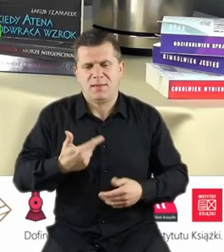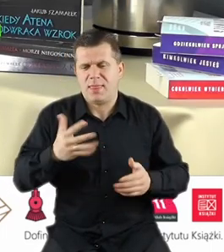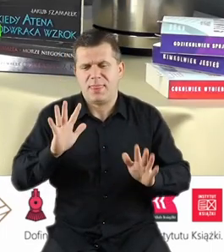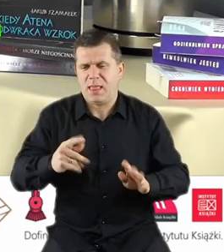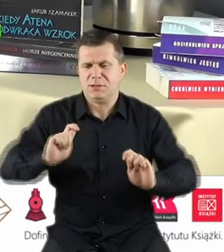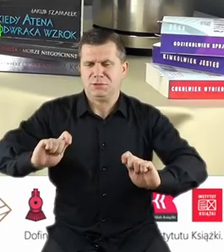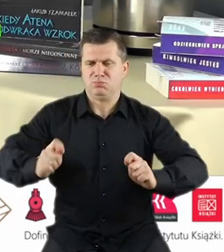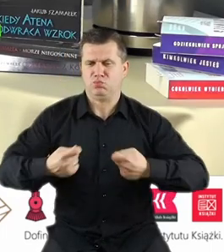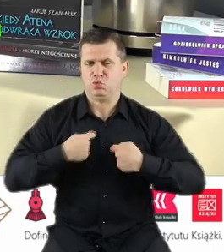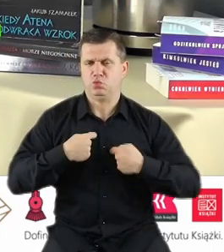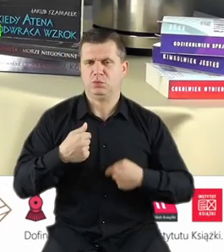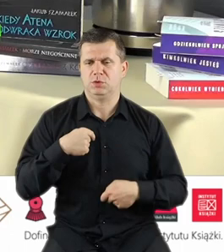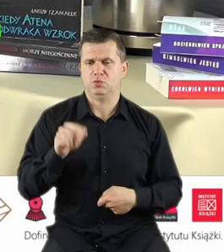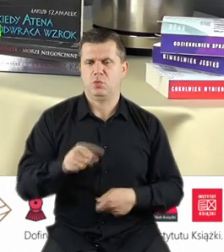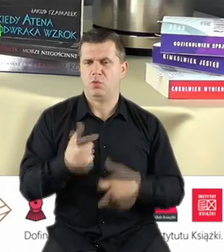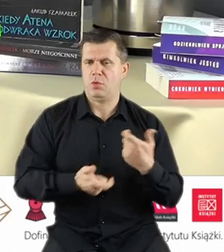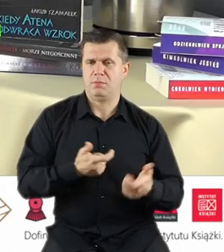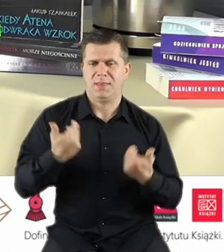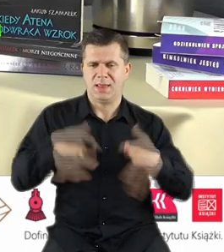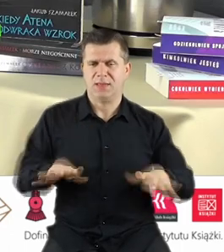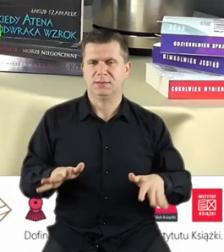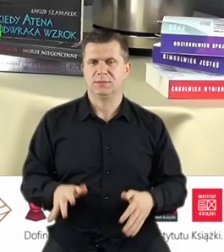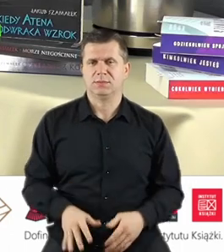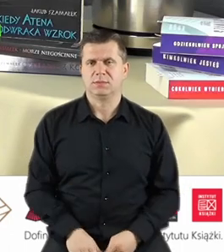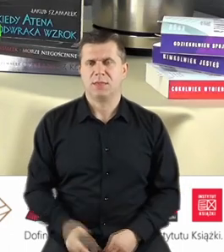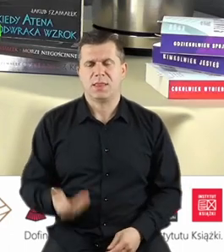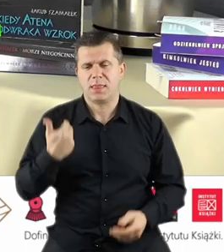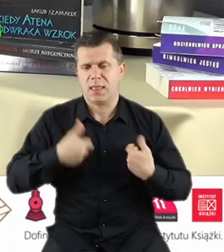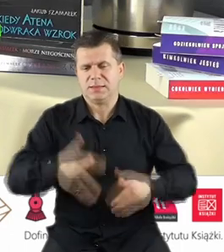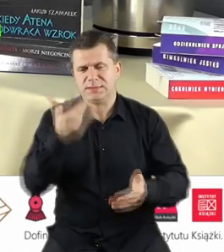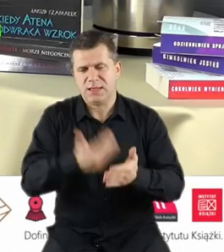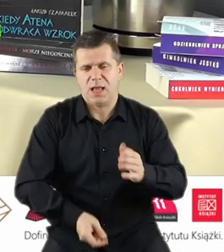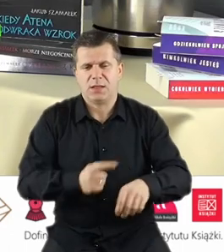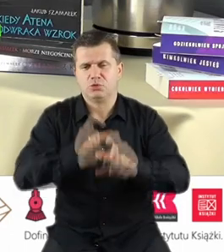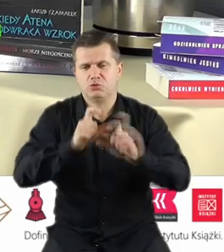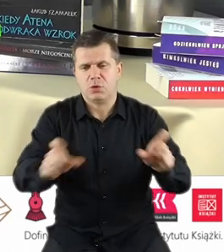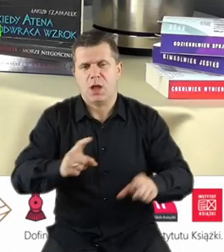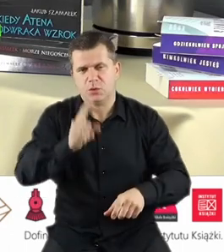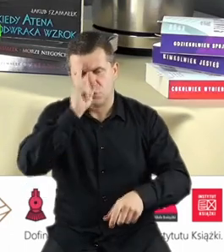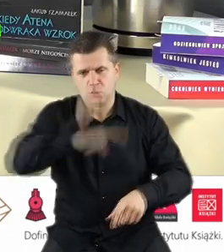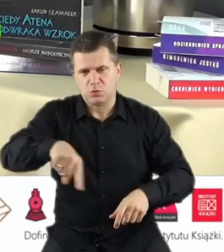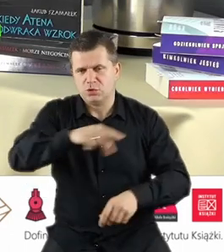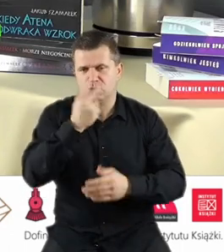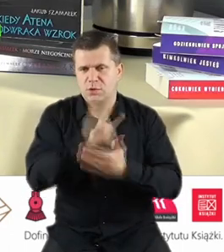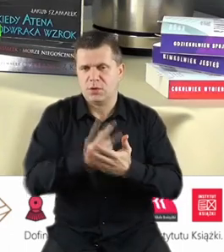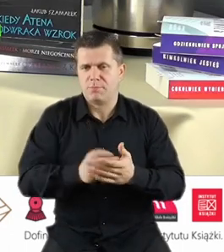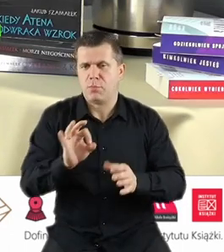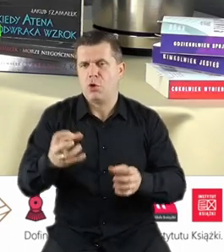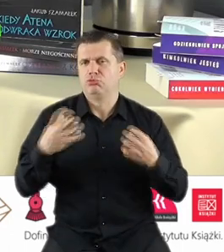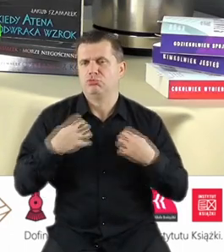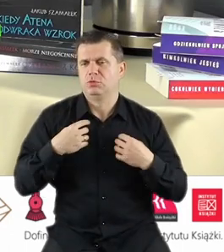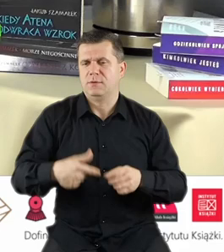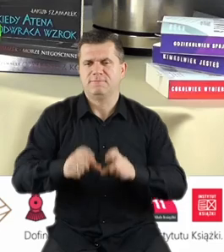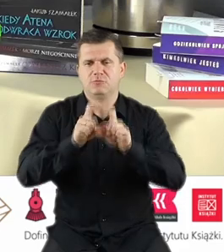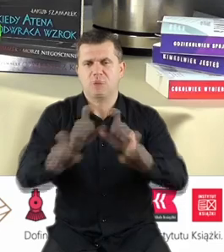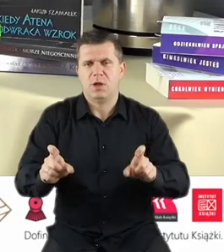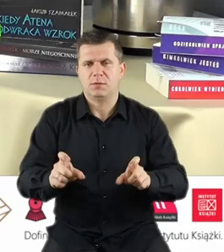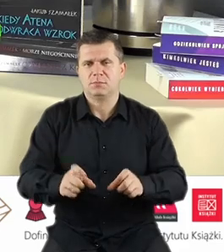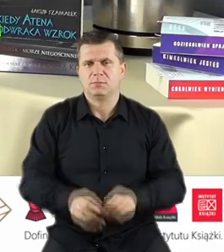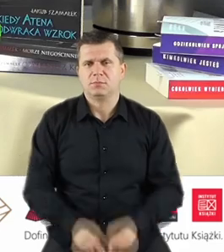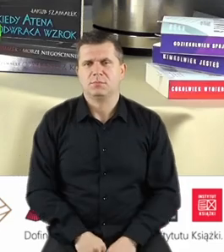też nie chcę marnować czasu czytelników, bo ja mam, bo żyjemy w tych czasach tak zwanej ekonomii